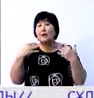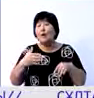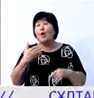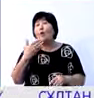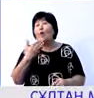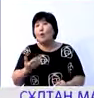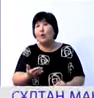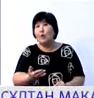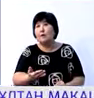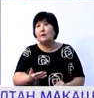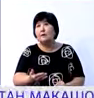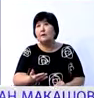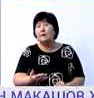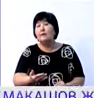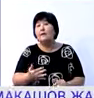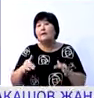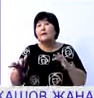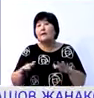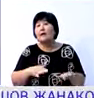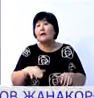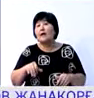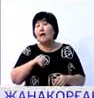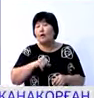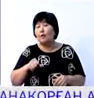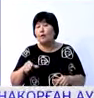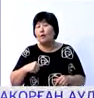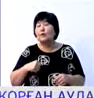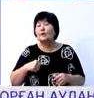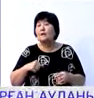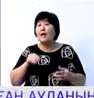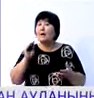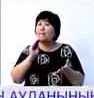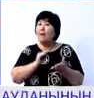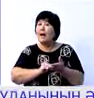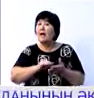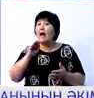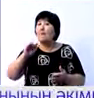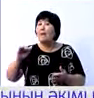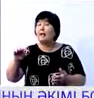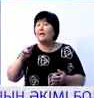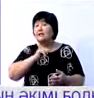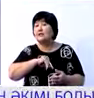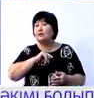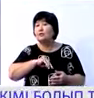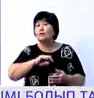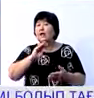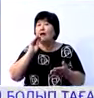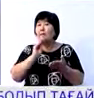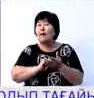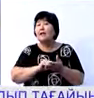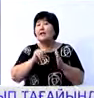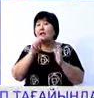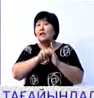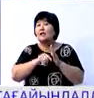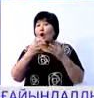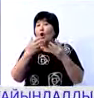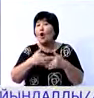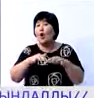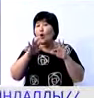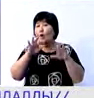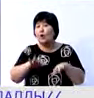ол жасалған өзі объективті бағалайтын, баланың істеген жұмысын бағалайтын ішінде мониторинг құралы бар. Сол